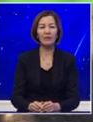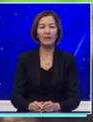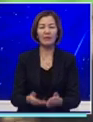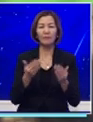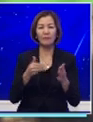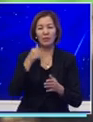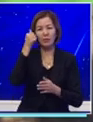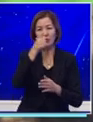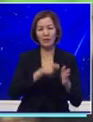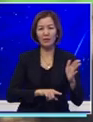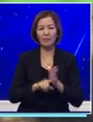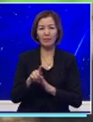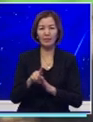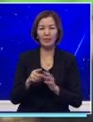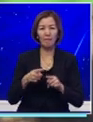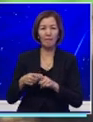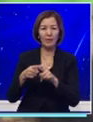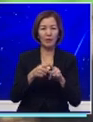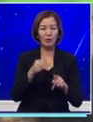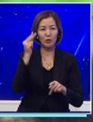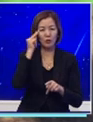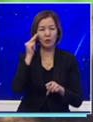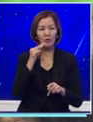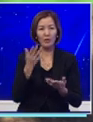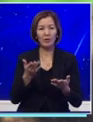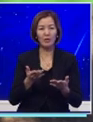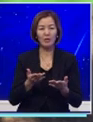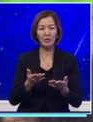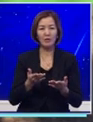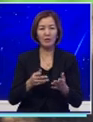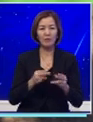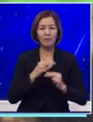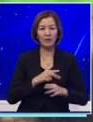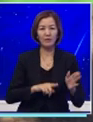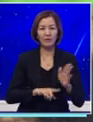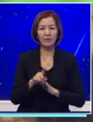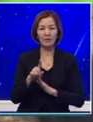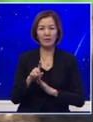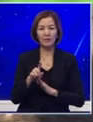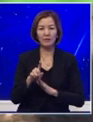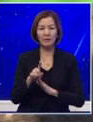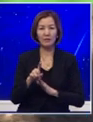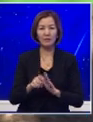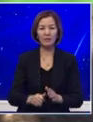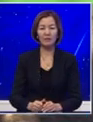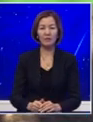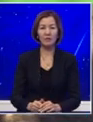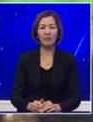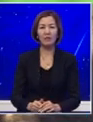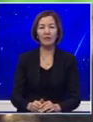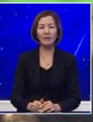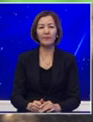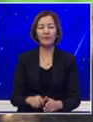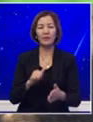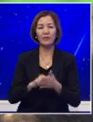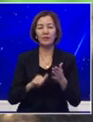Биылғы жылдан бастап біз Беларусь, Қытай мемлекеттерімен жұмыс жасауды бастадық. Бұл біз үшін де, облыс үшін де жақсы мүмкіндік.